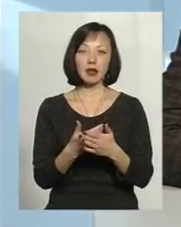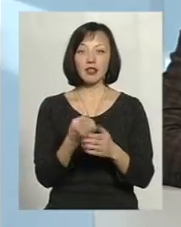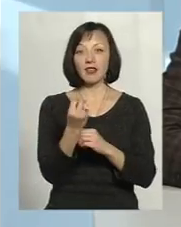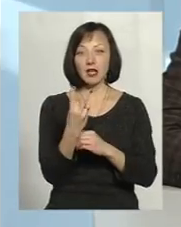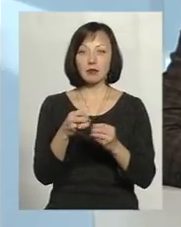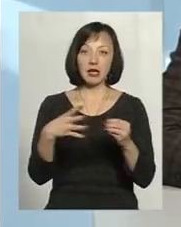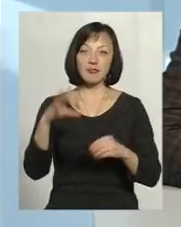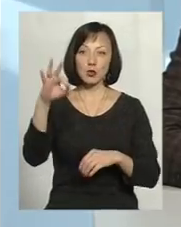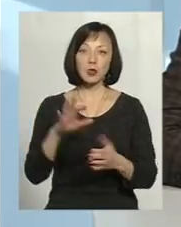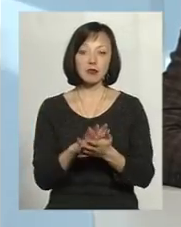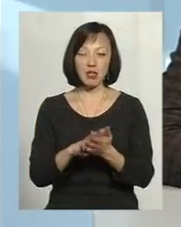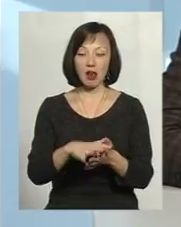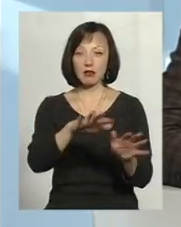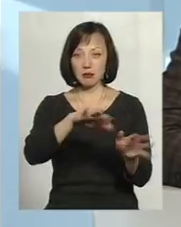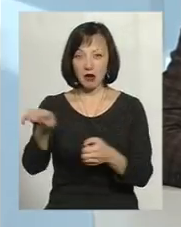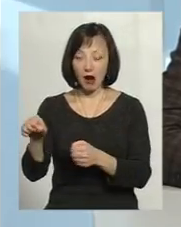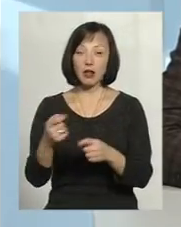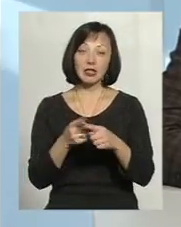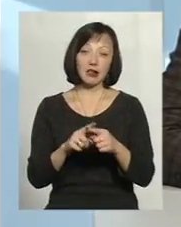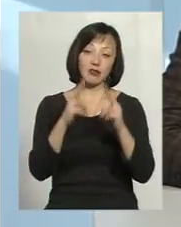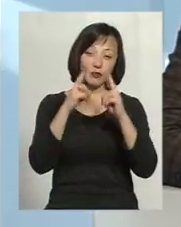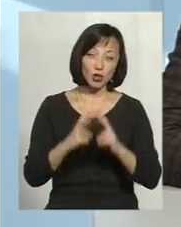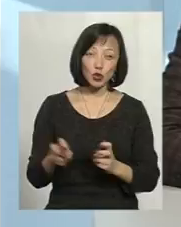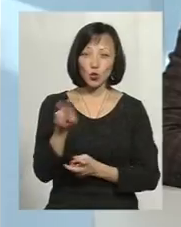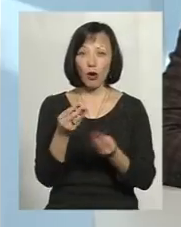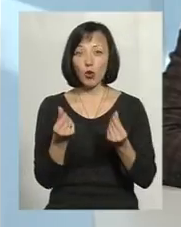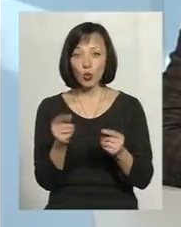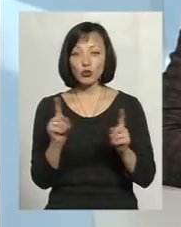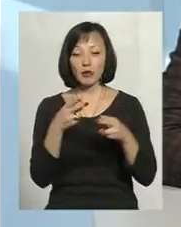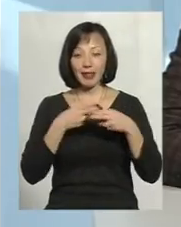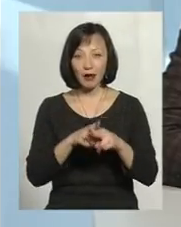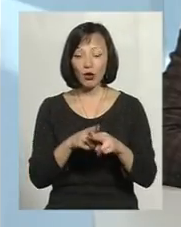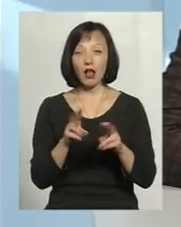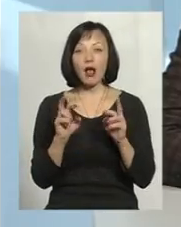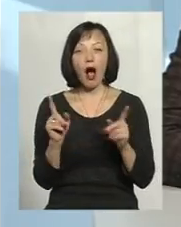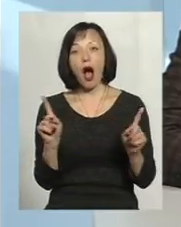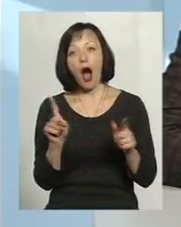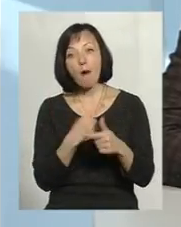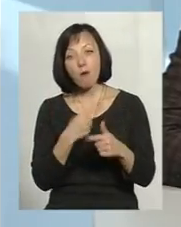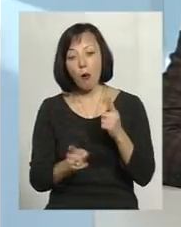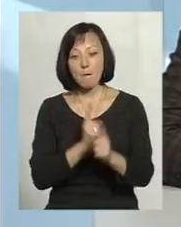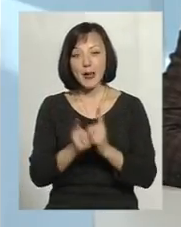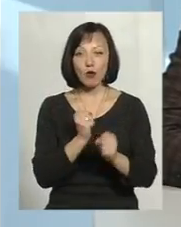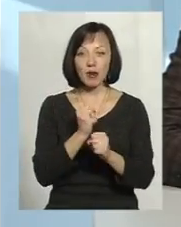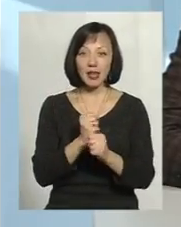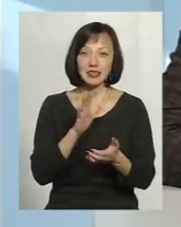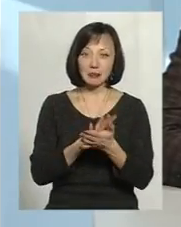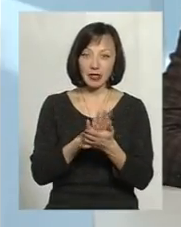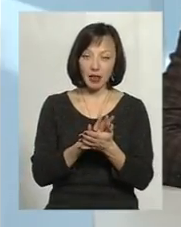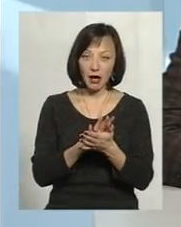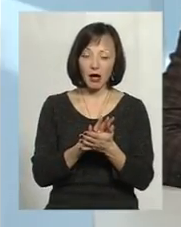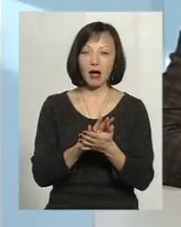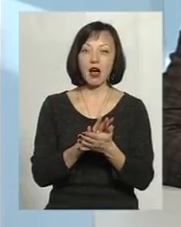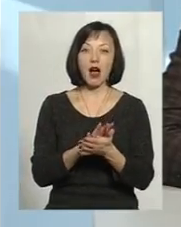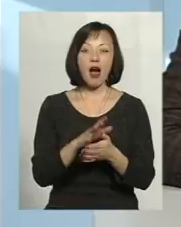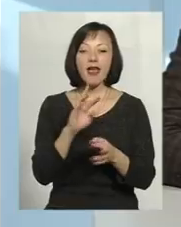12-15% сміття. Ну і далі зараз вивчаємо, аналізуємо, шукаємо гроші на технології, які або би переробляли сміття в РДФ, як